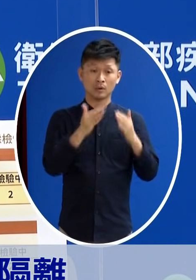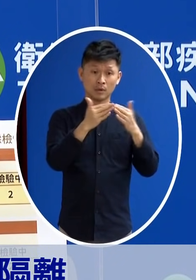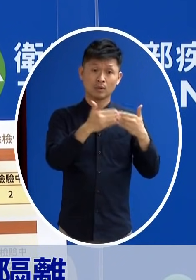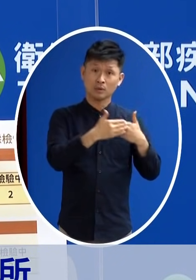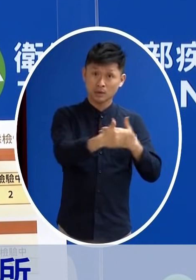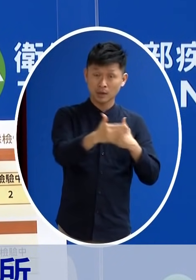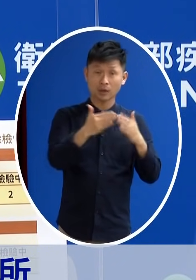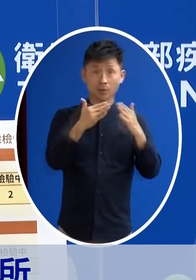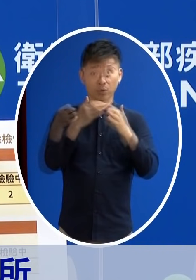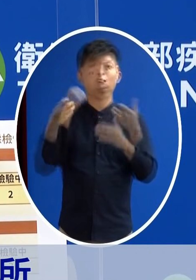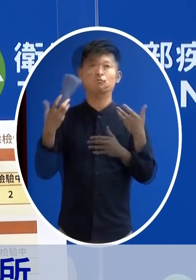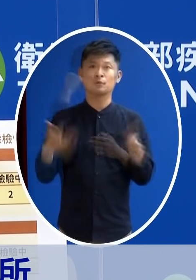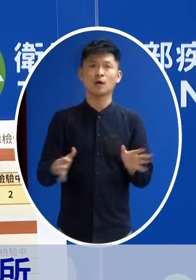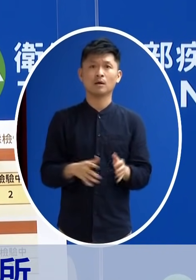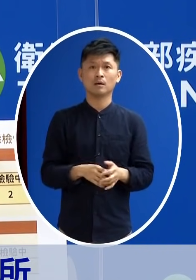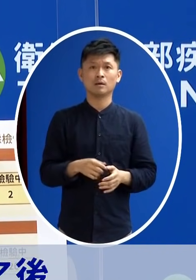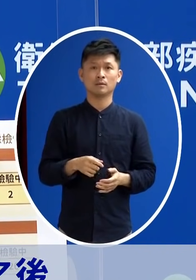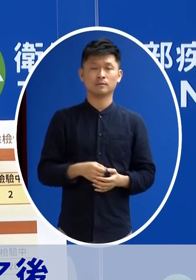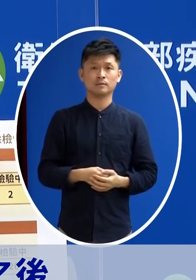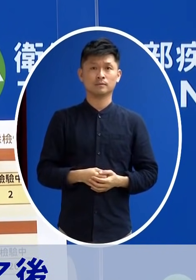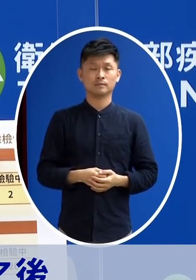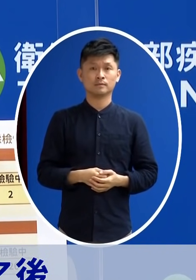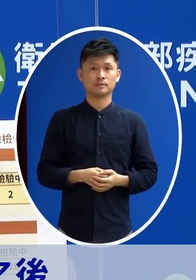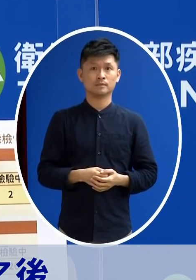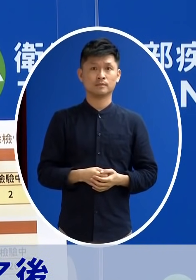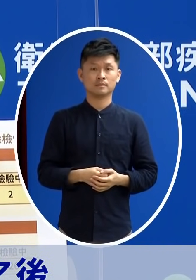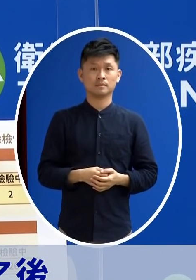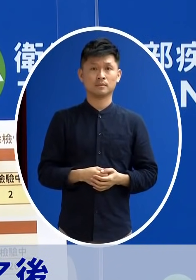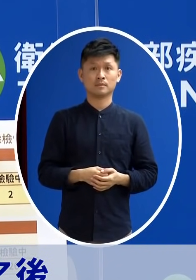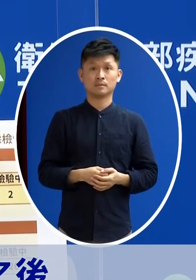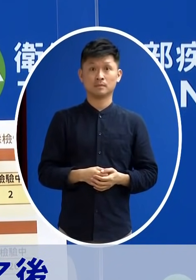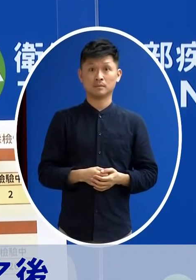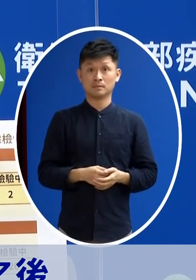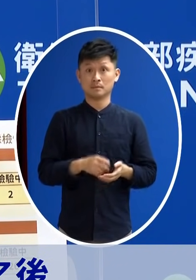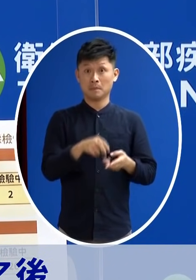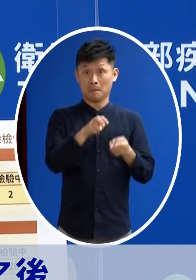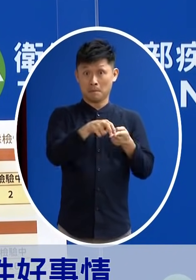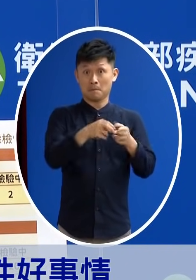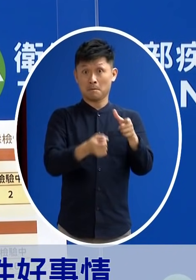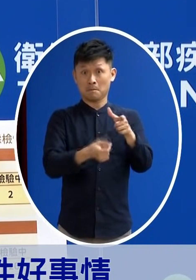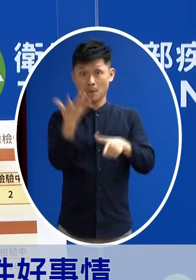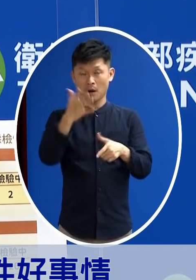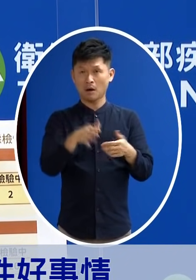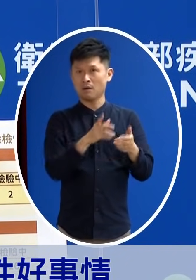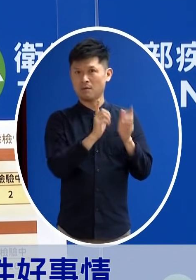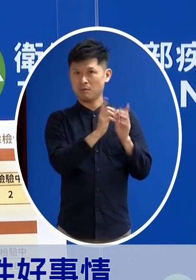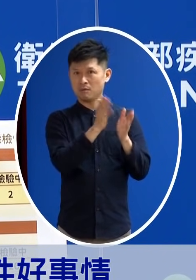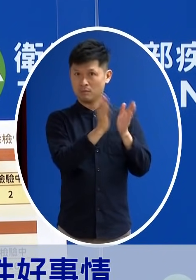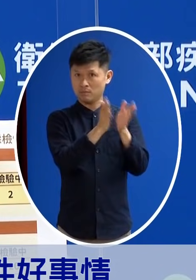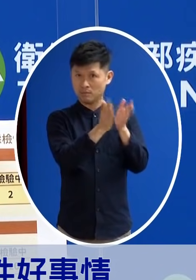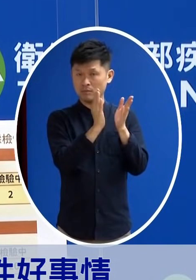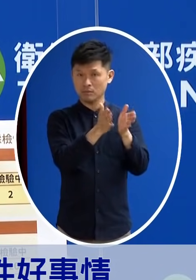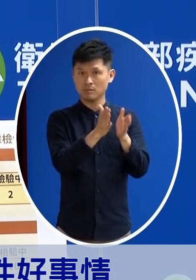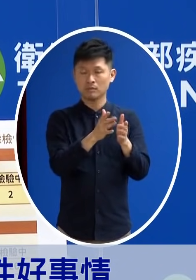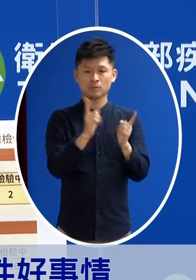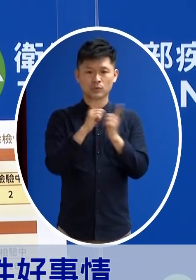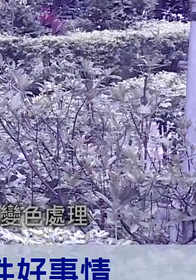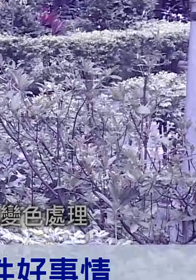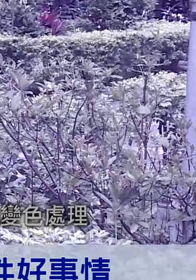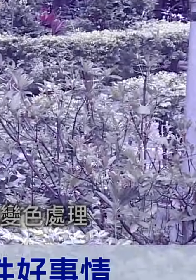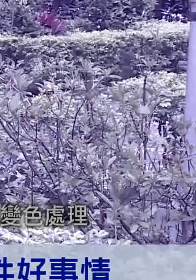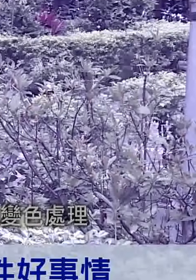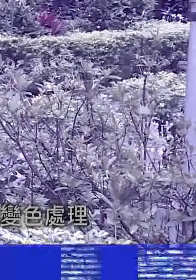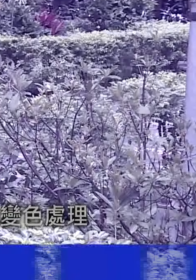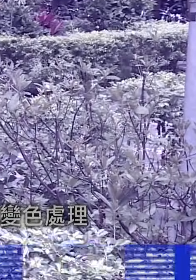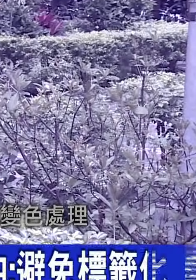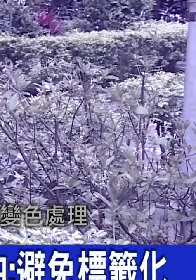家检疫的人的住所啊，这种东西被标签化之后，对这个我们这个防疫并不见得是一件好事情。